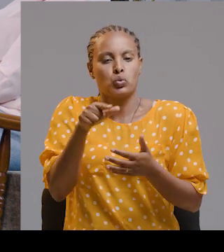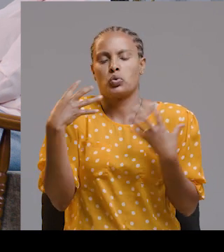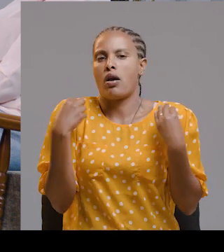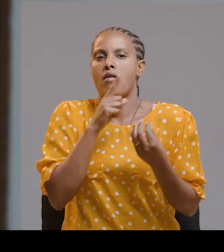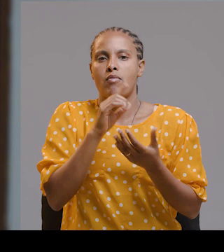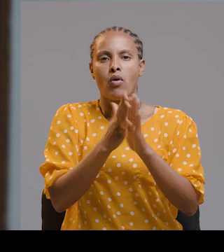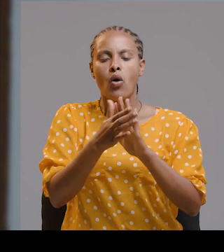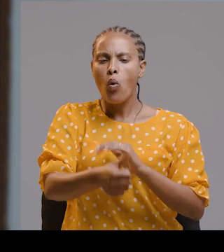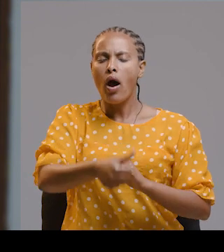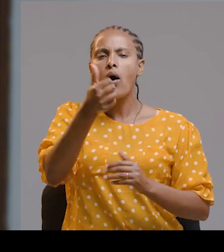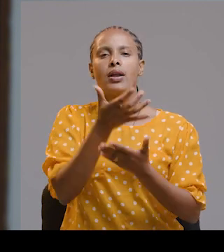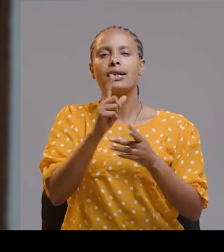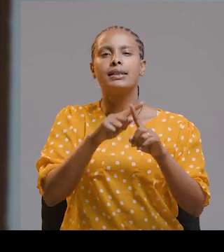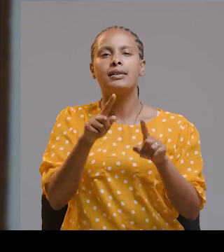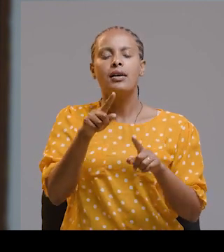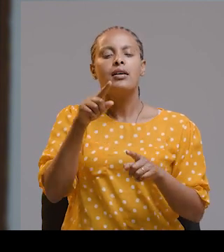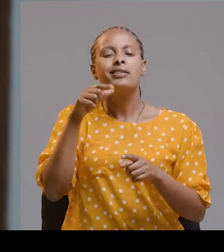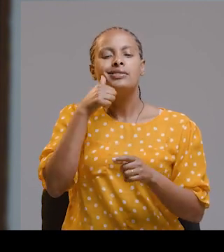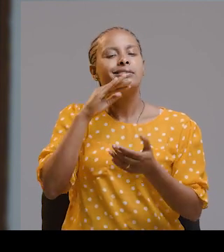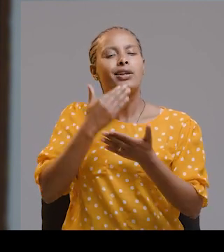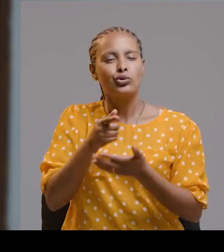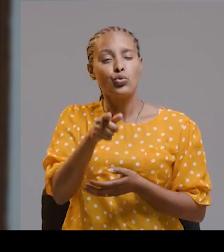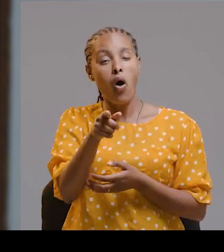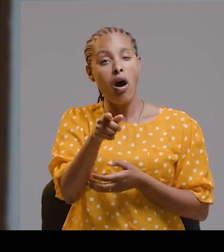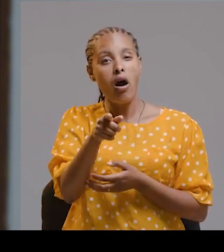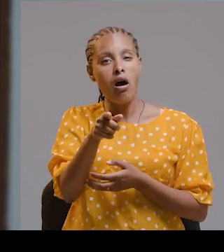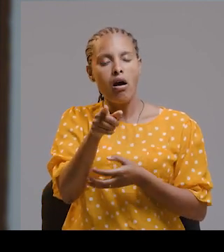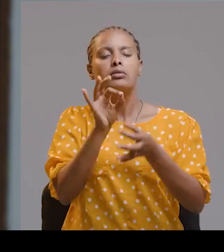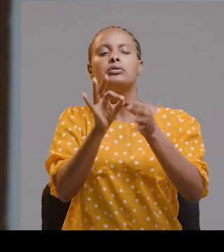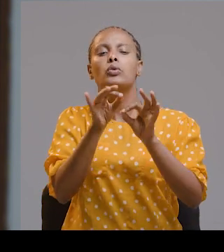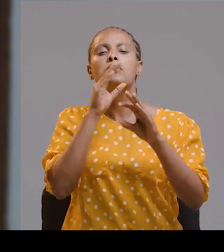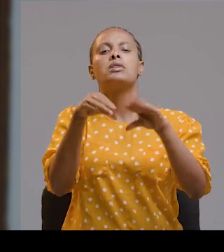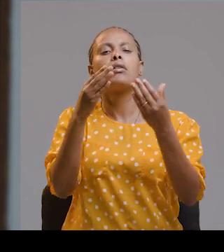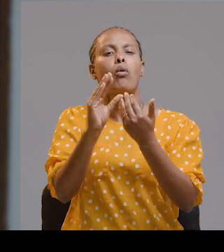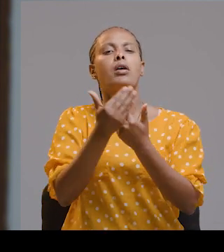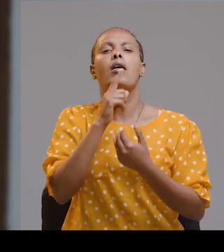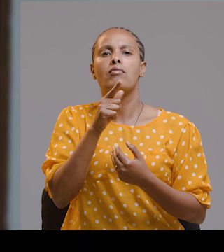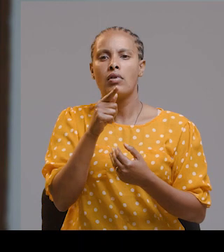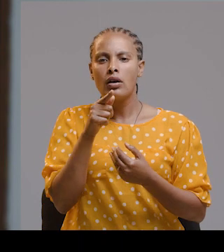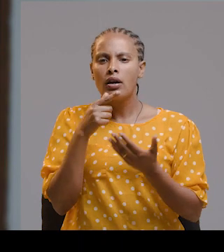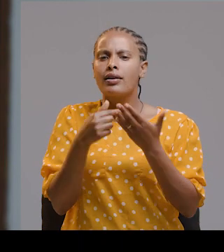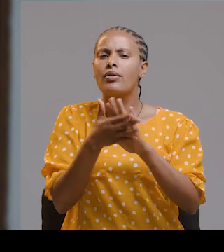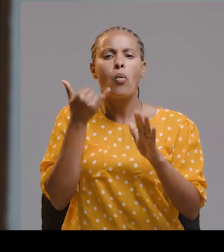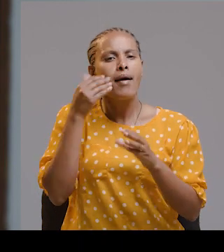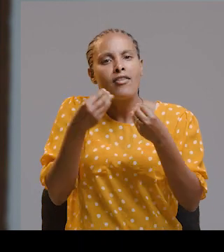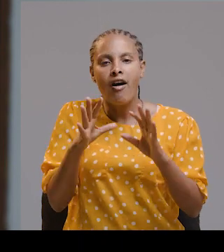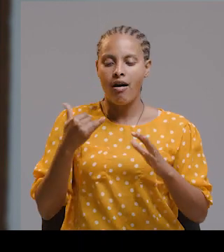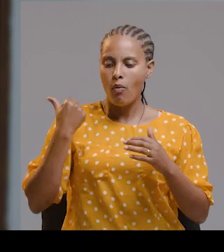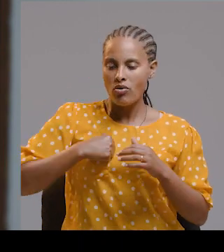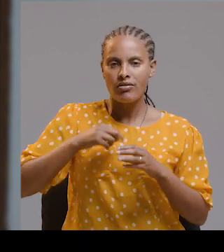የሚመጡት ዋናው ነገር ግን የልጅቷ ትርጓሜ ነው ልጅቷ ይሄን ነገር እንዴት ነው